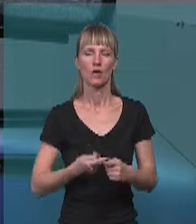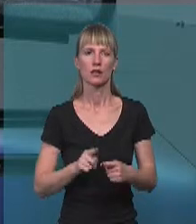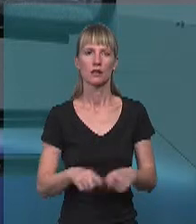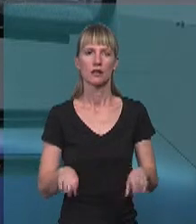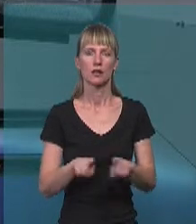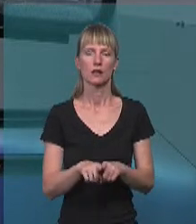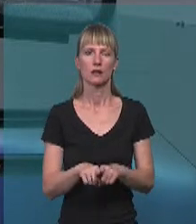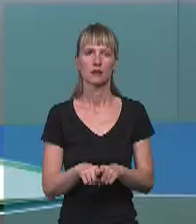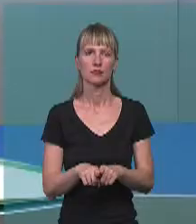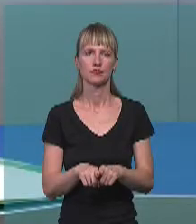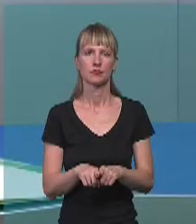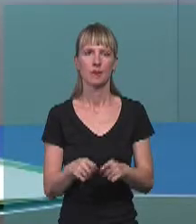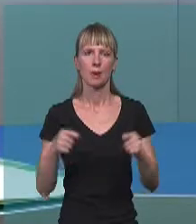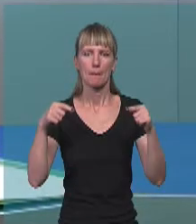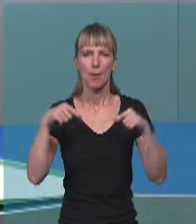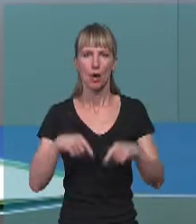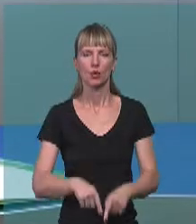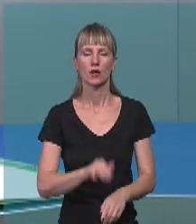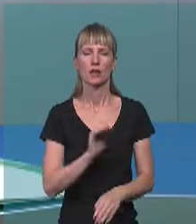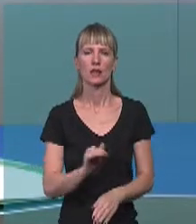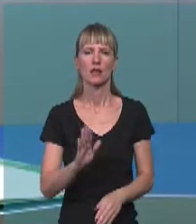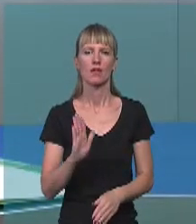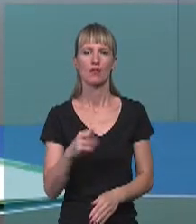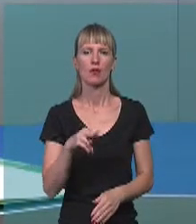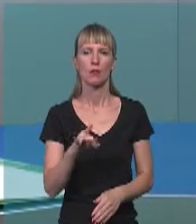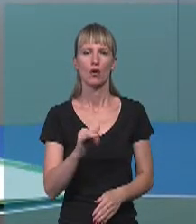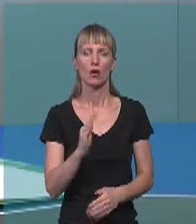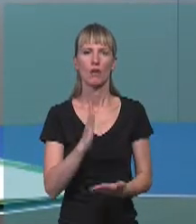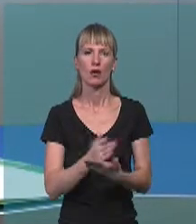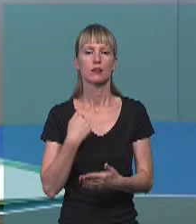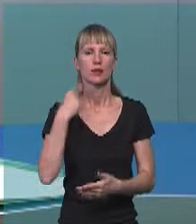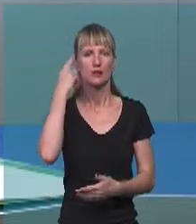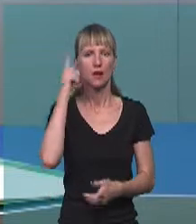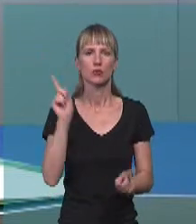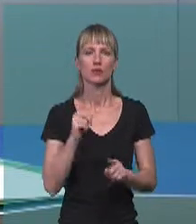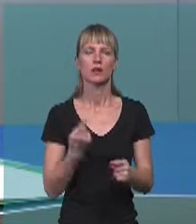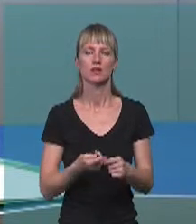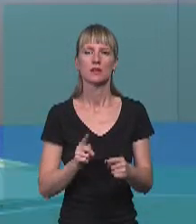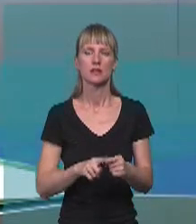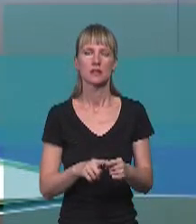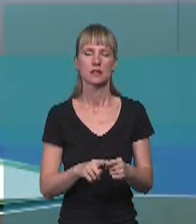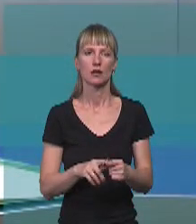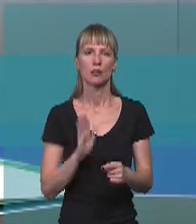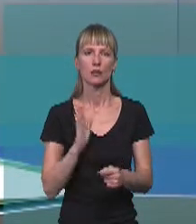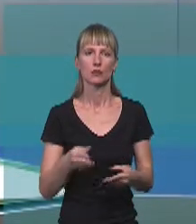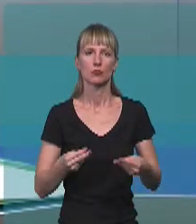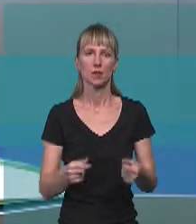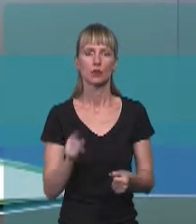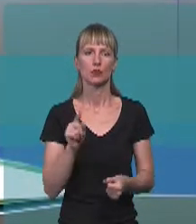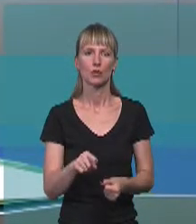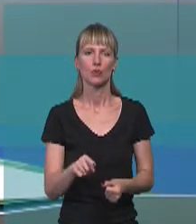таке погруження дітей в профорієнтацію. Ну, ми гадаємо, що це все-таки буде сприяти тому,